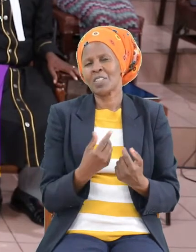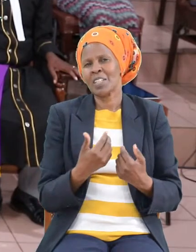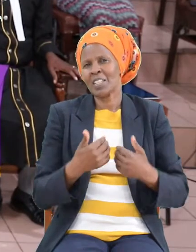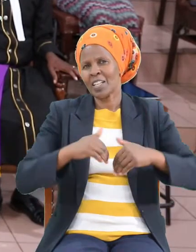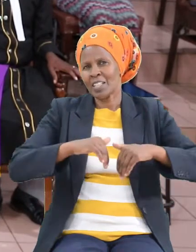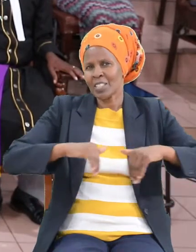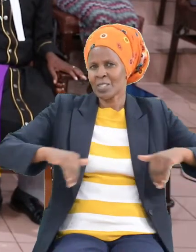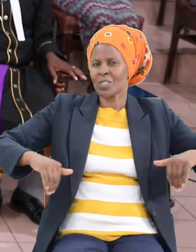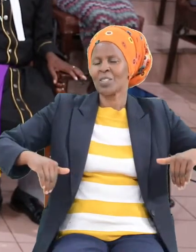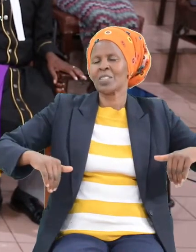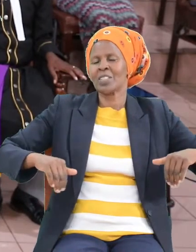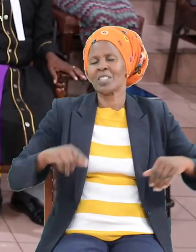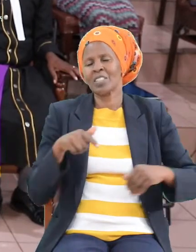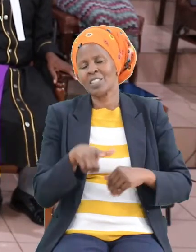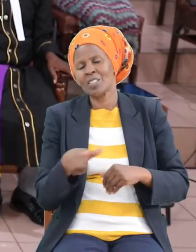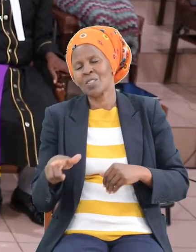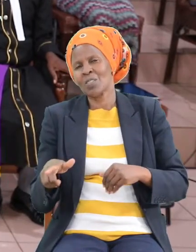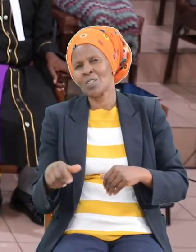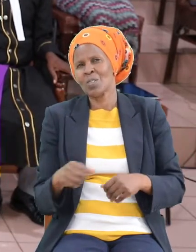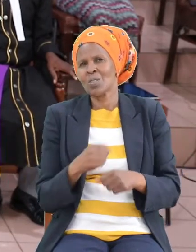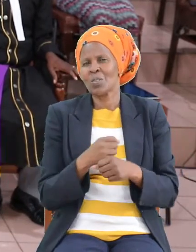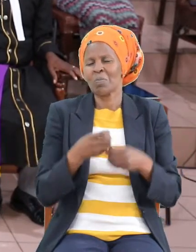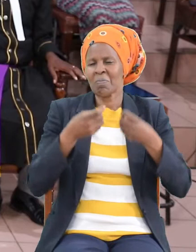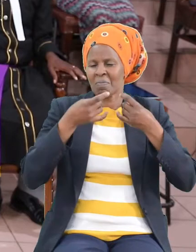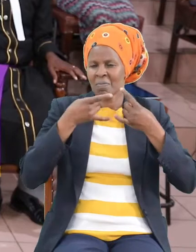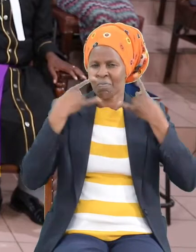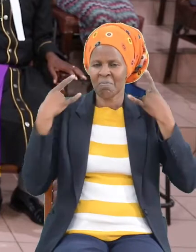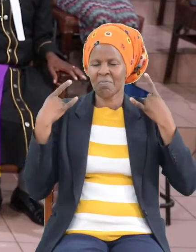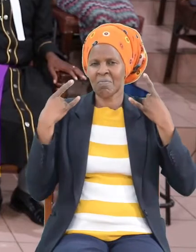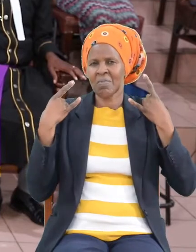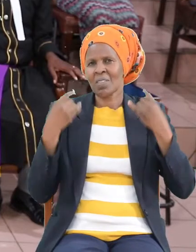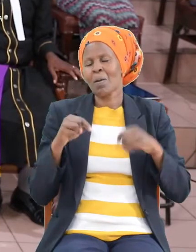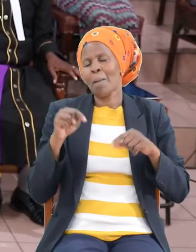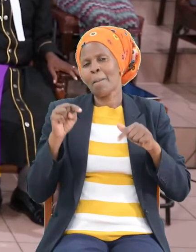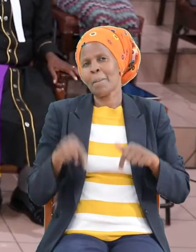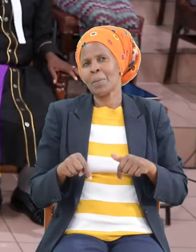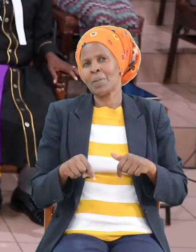distance. Na tukifanya hivyo na kuvaa barakoa, tutakuwa